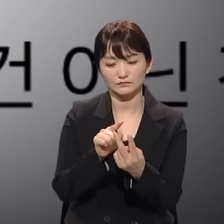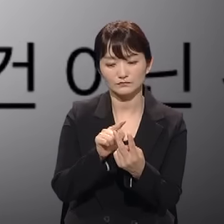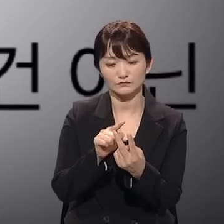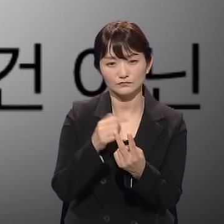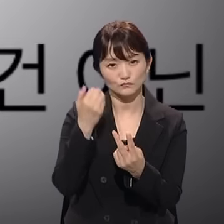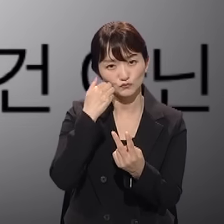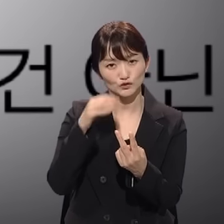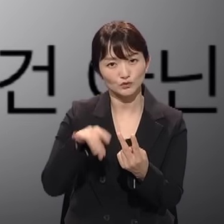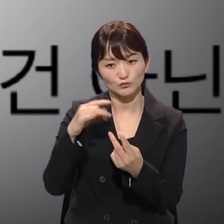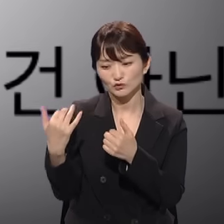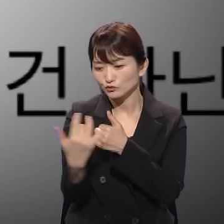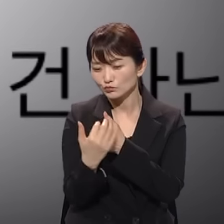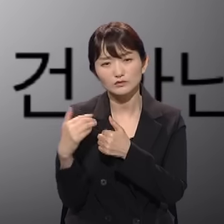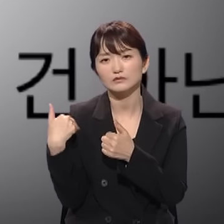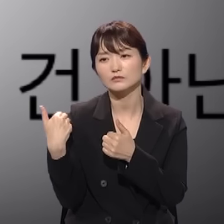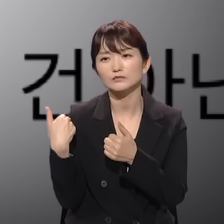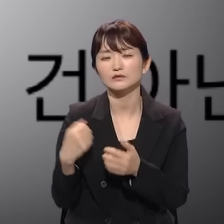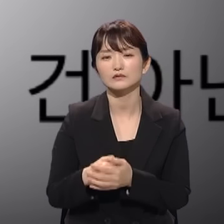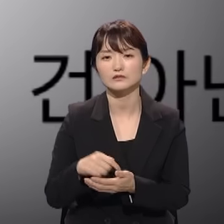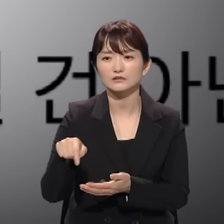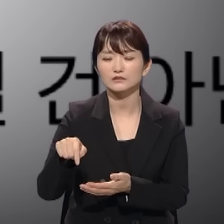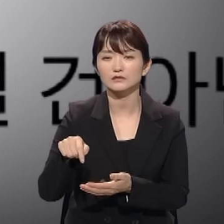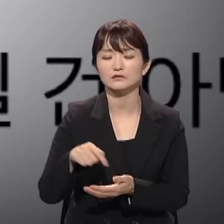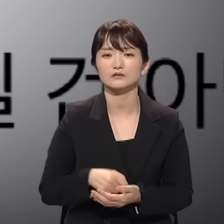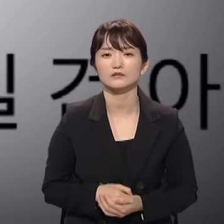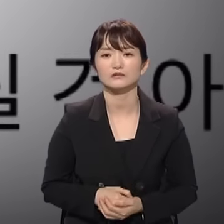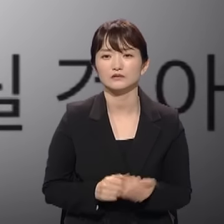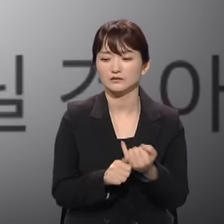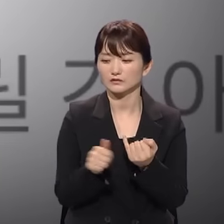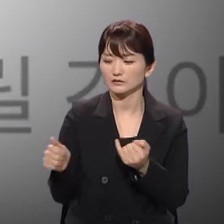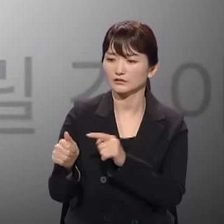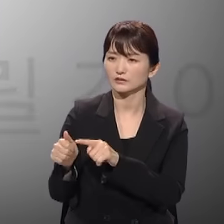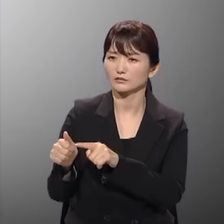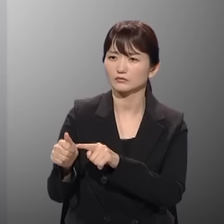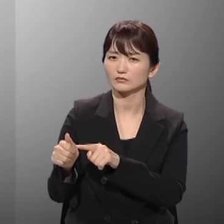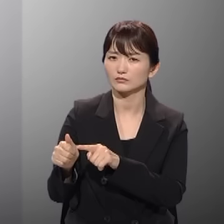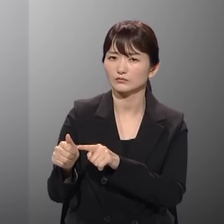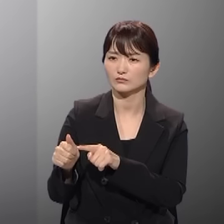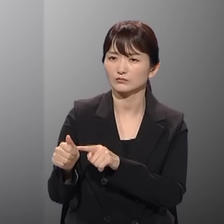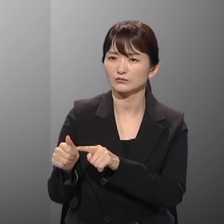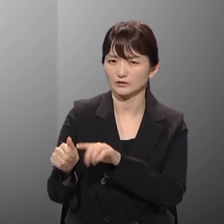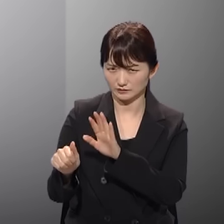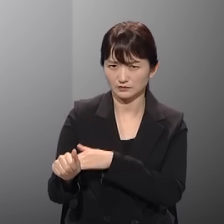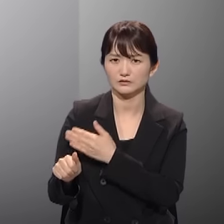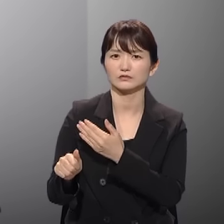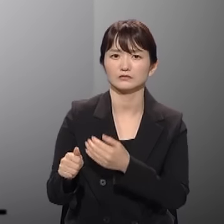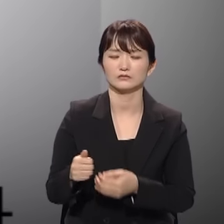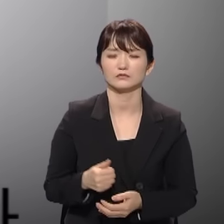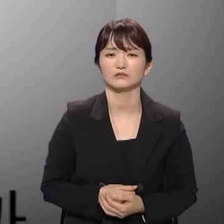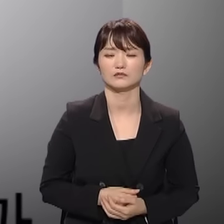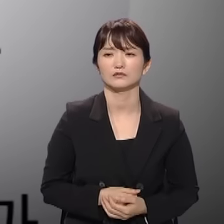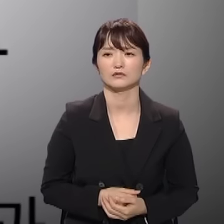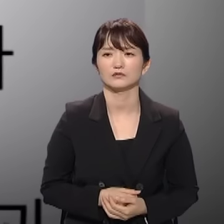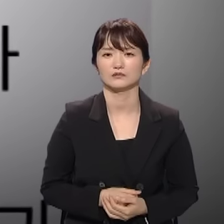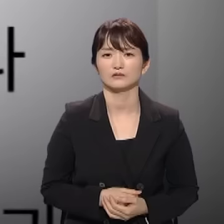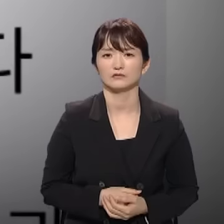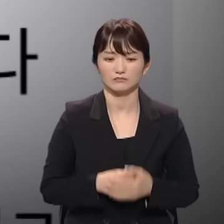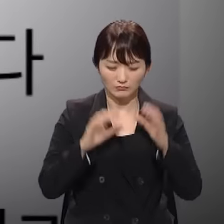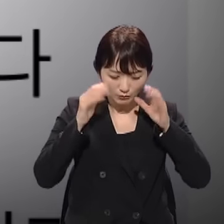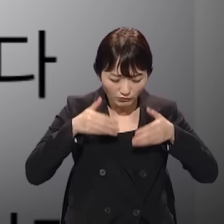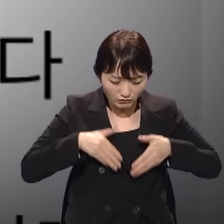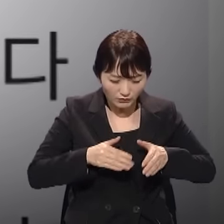되는지 모르겠습니다. 그렇죠. 저도 사실 저런 정도의 상황이면 남편도 마찬가지로 할 말이 없는 건 똑같은 상황이에요. 그렇지 않습니까? 지금 아이